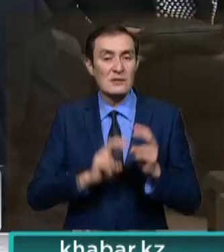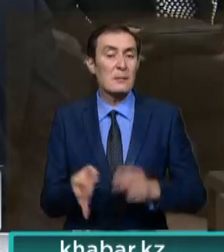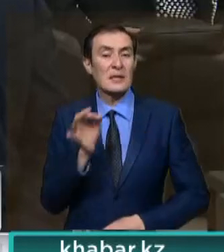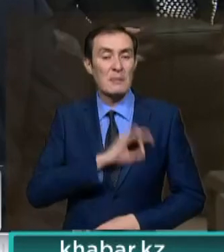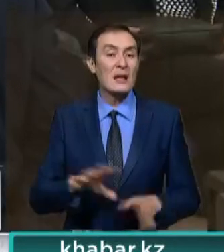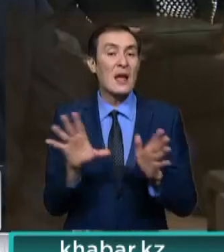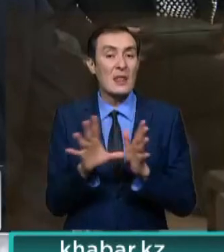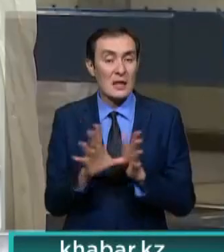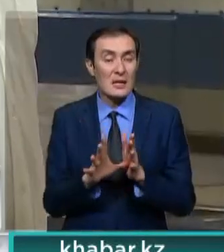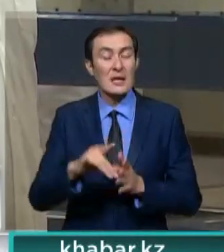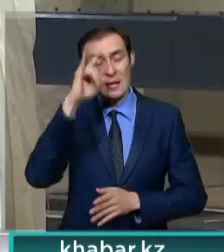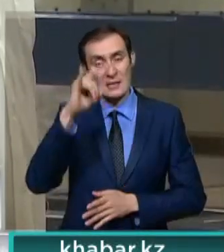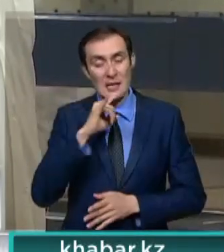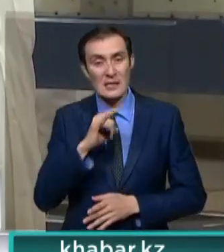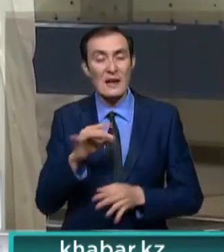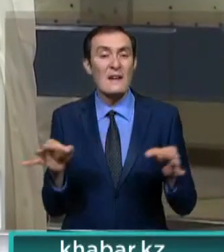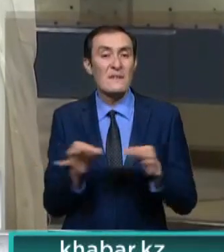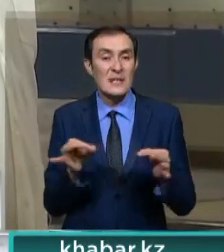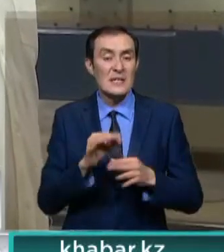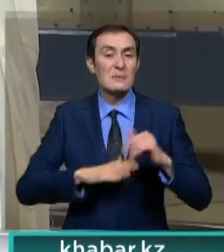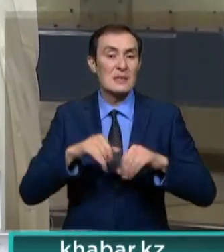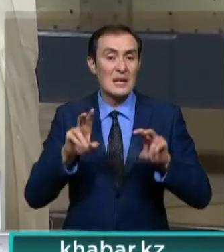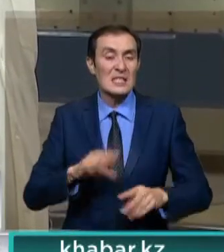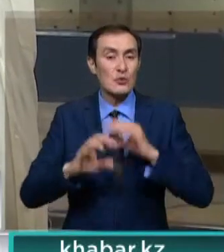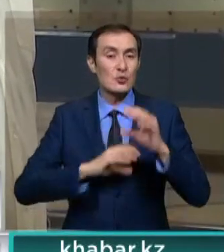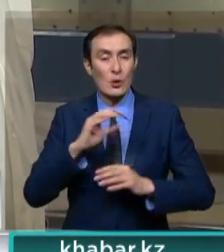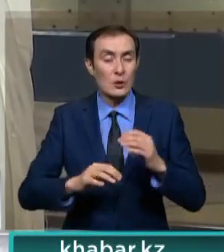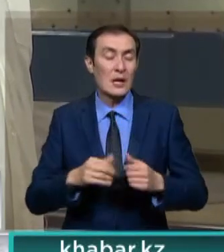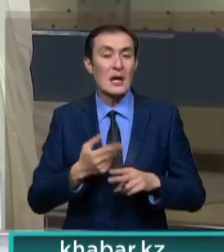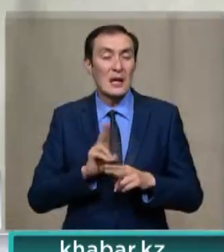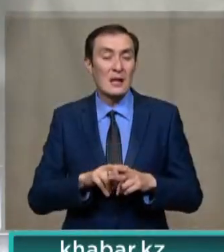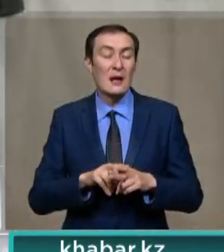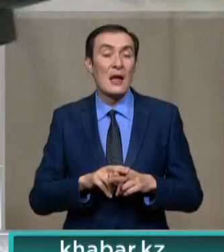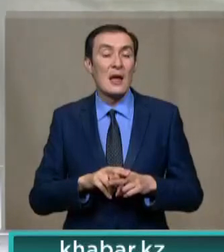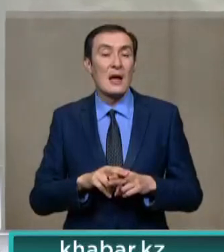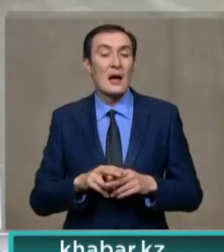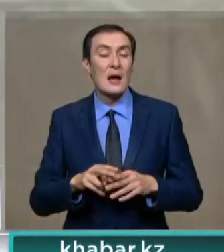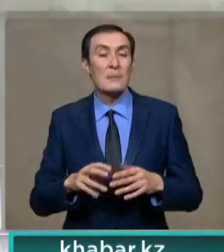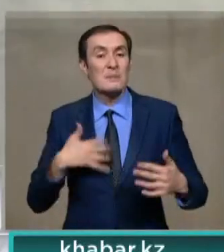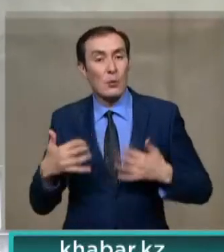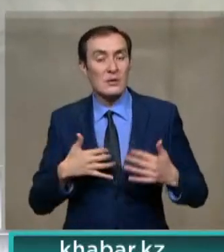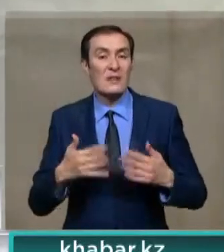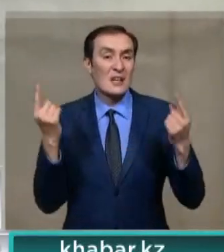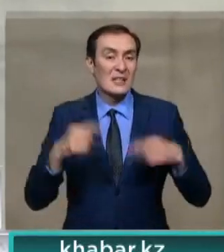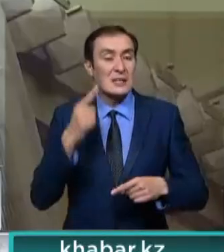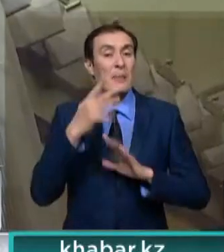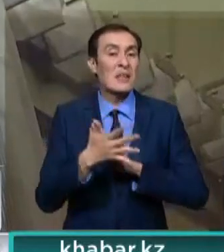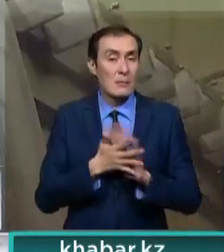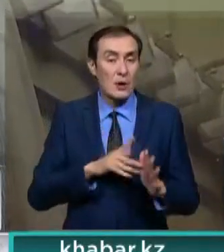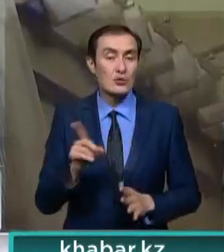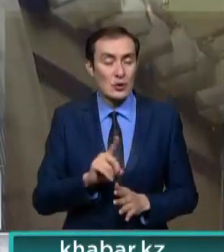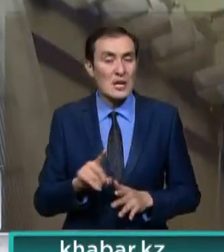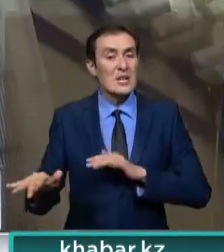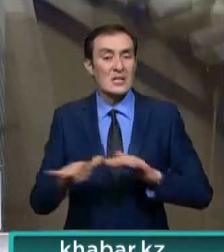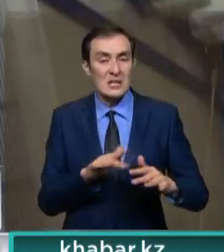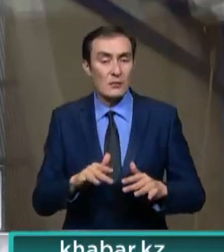потребление энергии. И казахстанские физики-ядерщики международные тенденции и риски энергетического кризиса четко понимают и